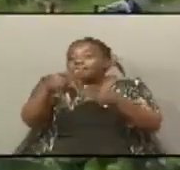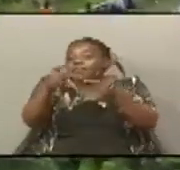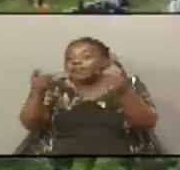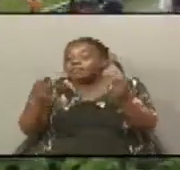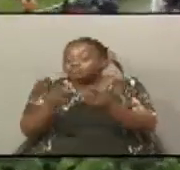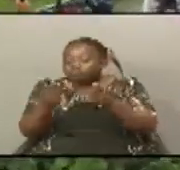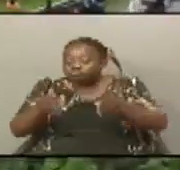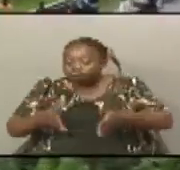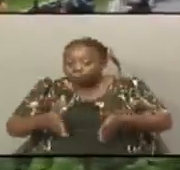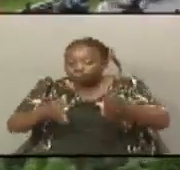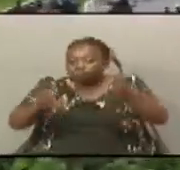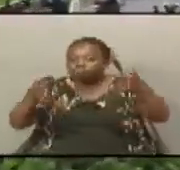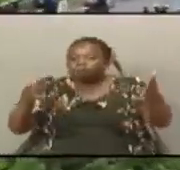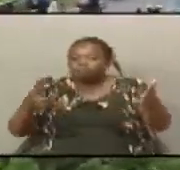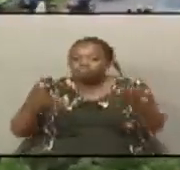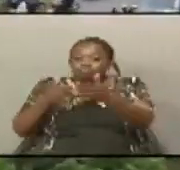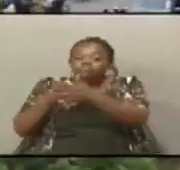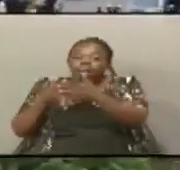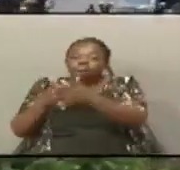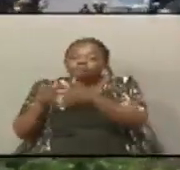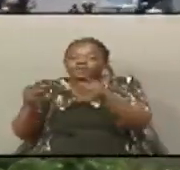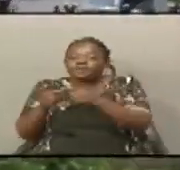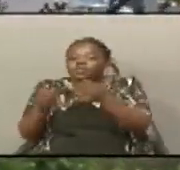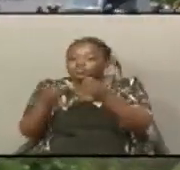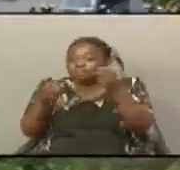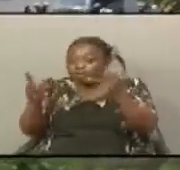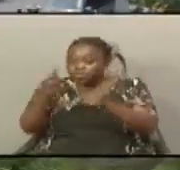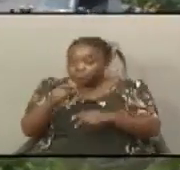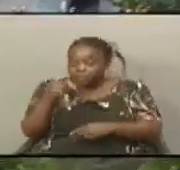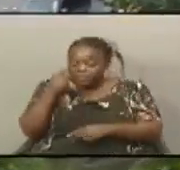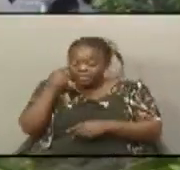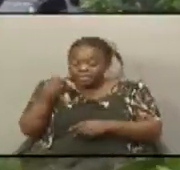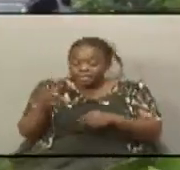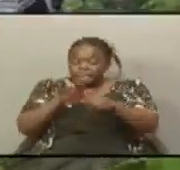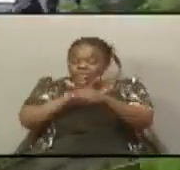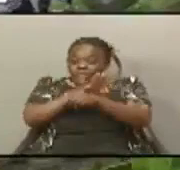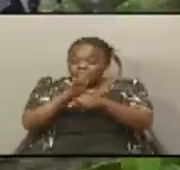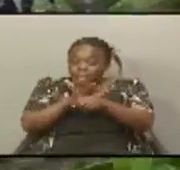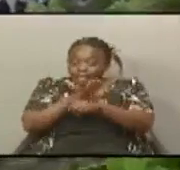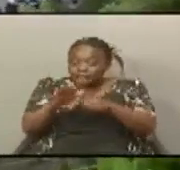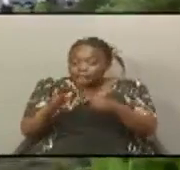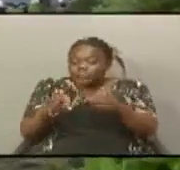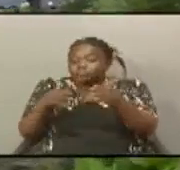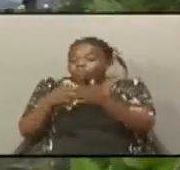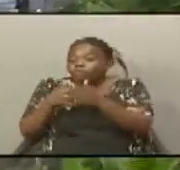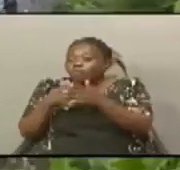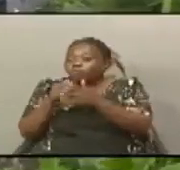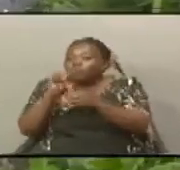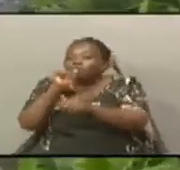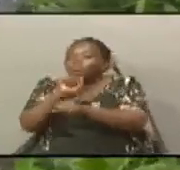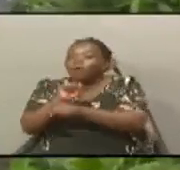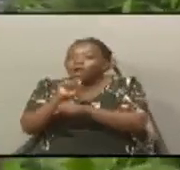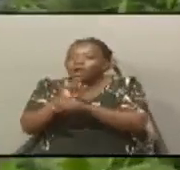lw'ekirembo okudde Kasese lusaliddwako era nga abantu bangi balemedde okutuuka mu kibuga Kasese okukola emirimu gyabwe.